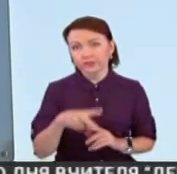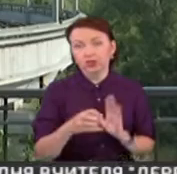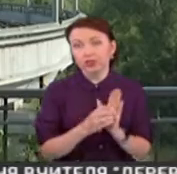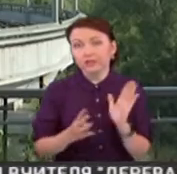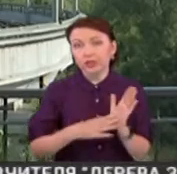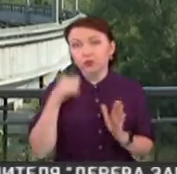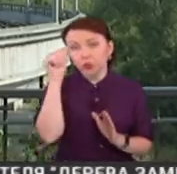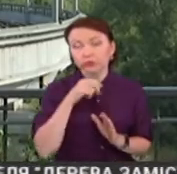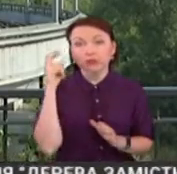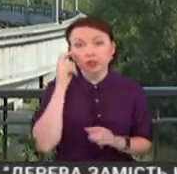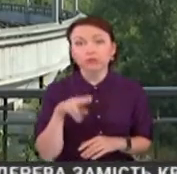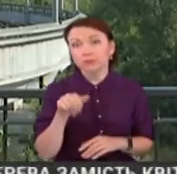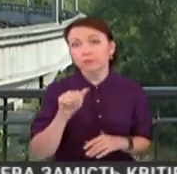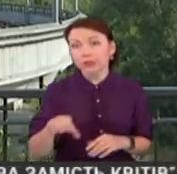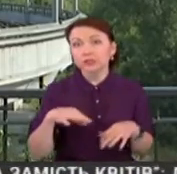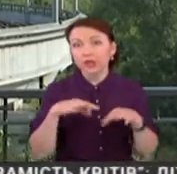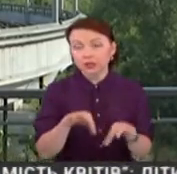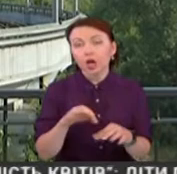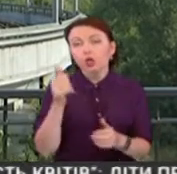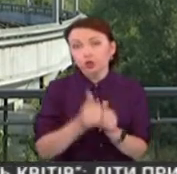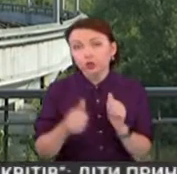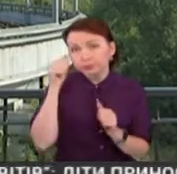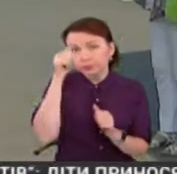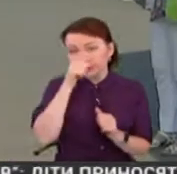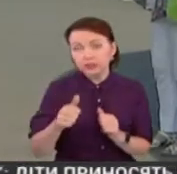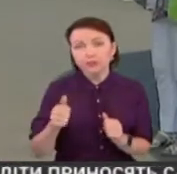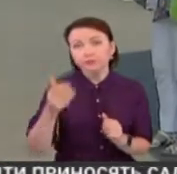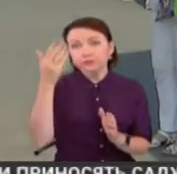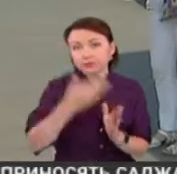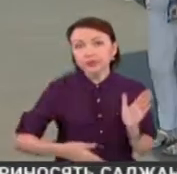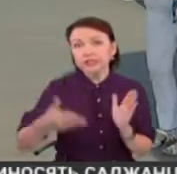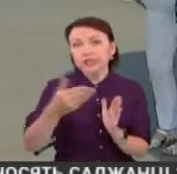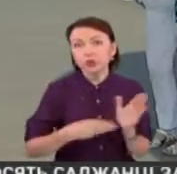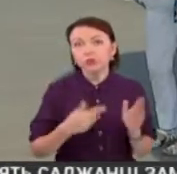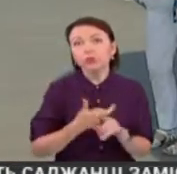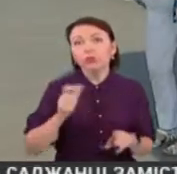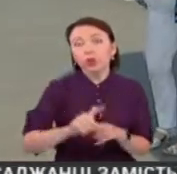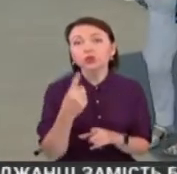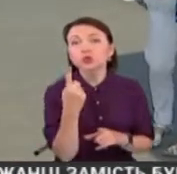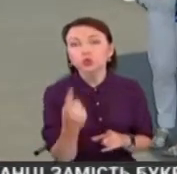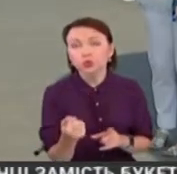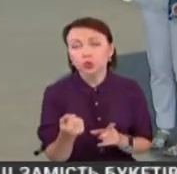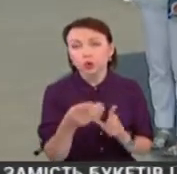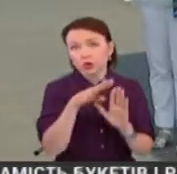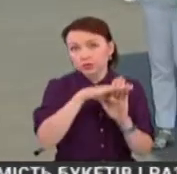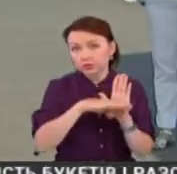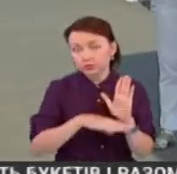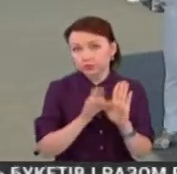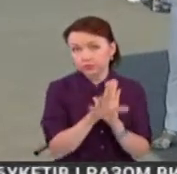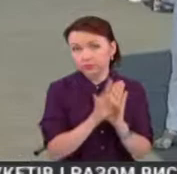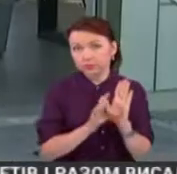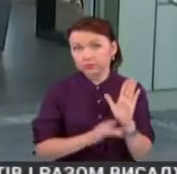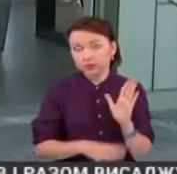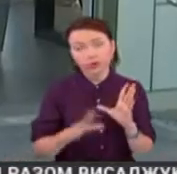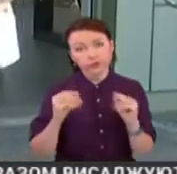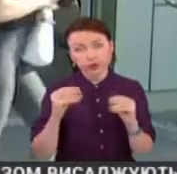року, «Київпастранс» щомісяця скасовує понад 100 рейсів міської електрички. Ранкові рейси скасовують частіше